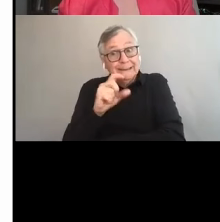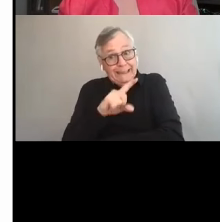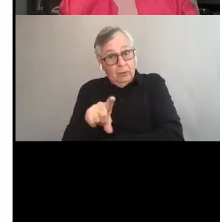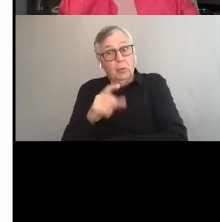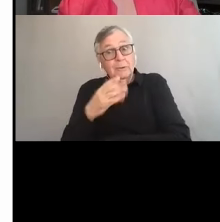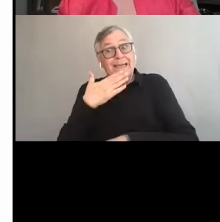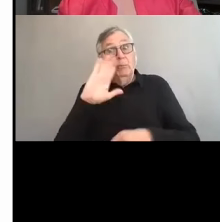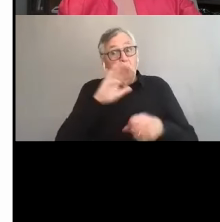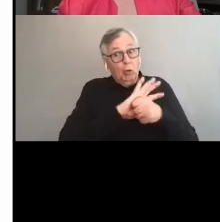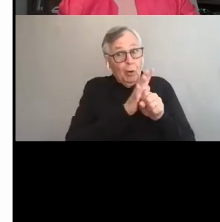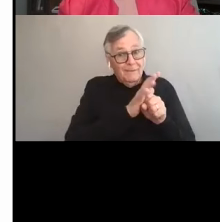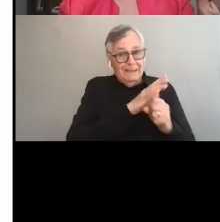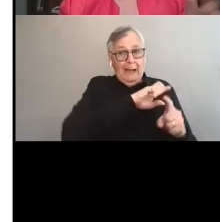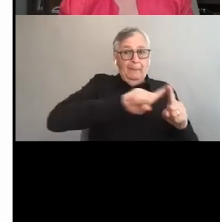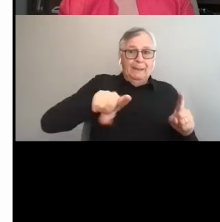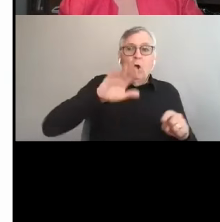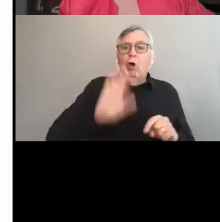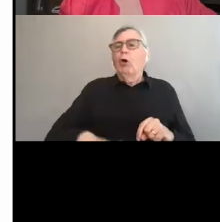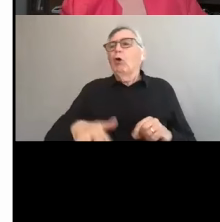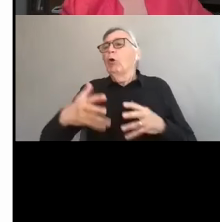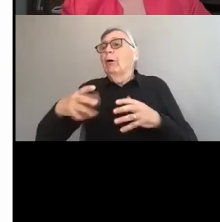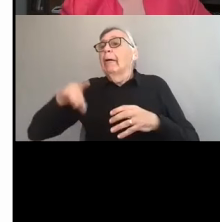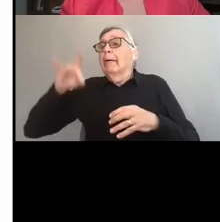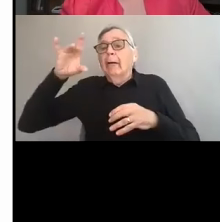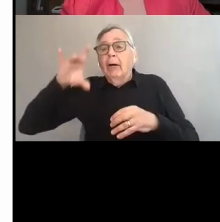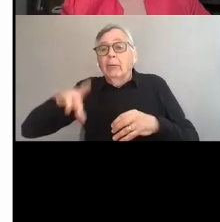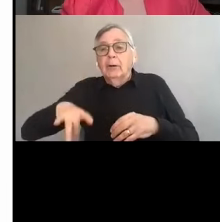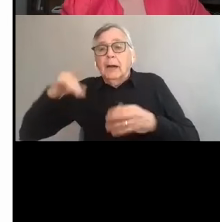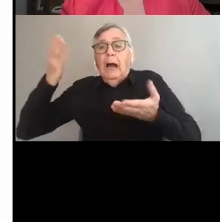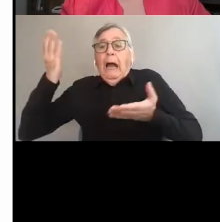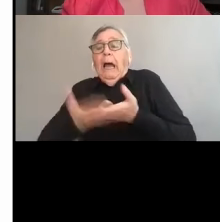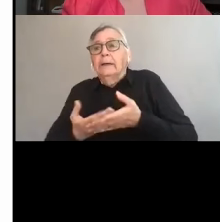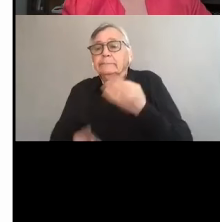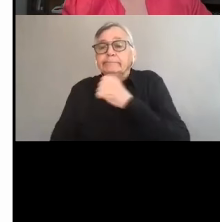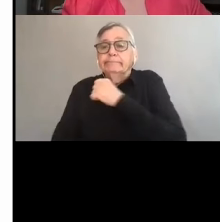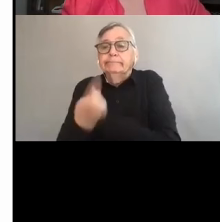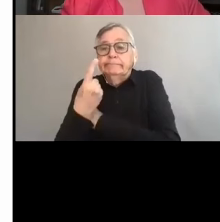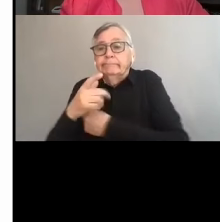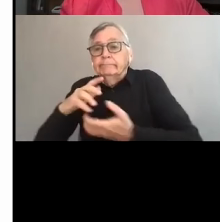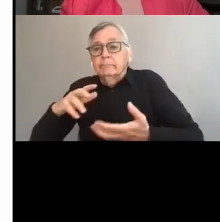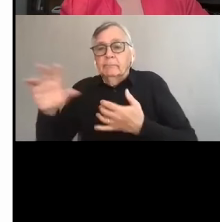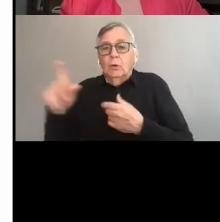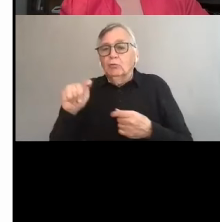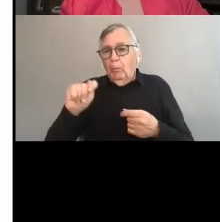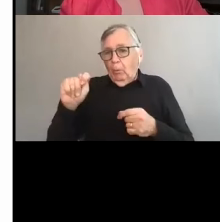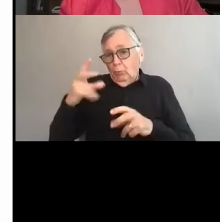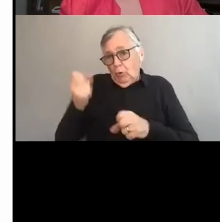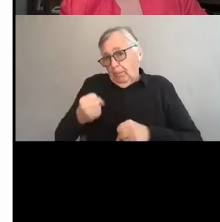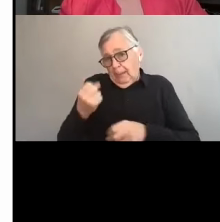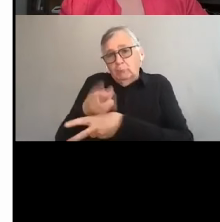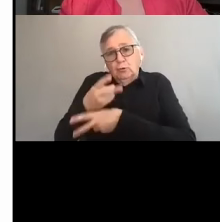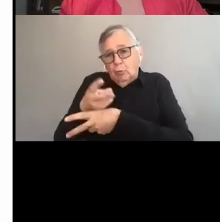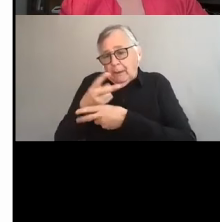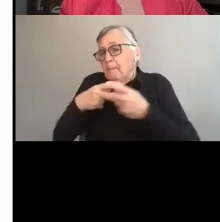est de loin supérieur aux rares cas qui peuvent arriver de ce phénomène-là, qu'on est capable de traiter, qu'on a tout ce qu'il faut dans les